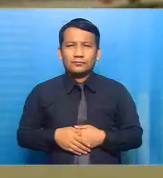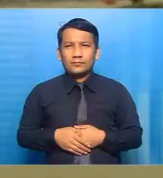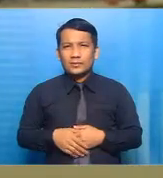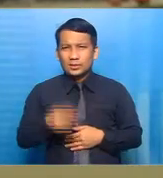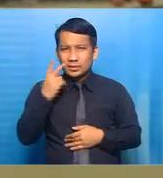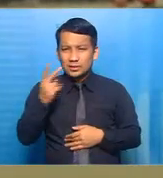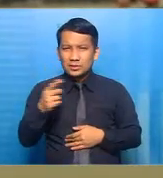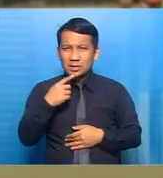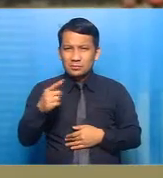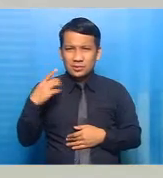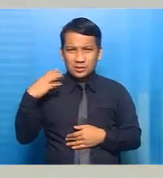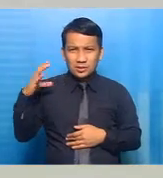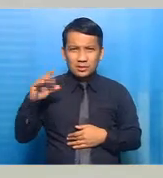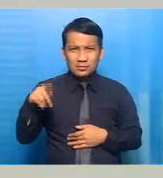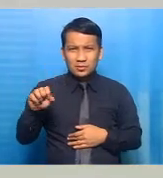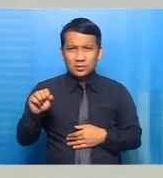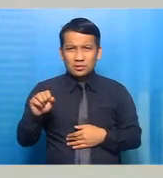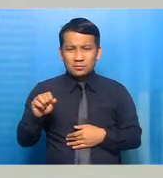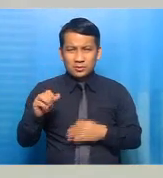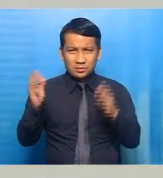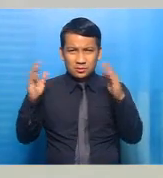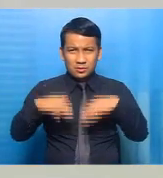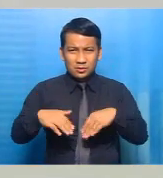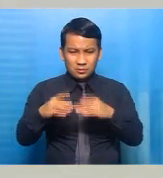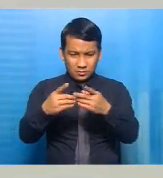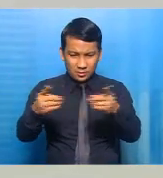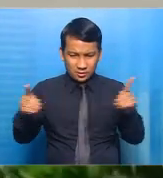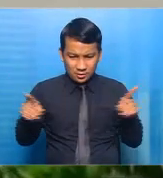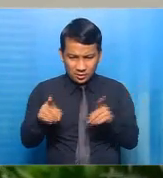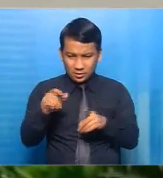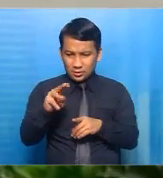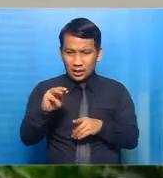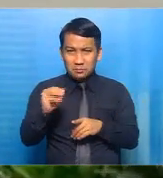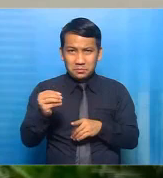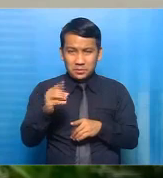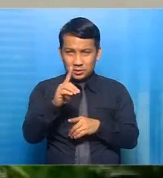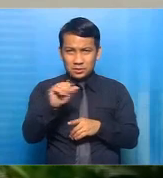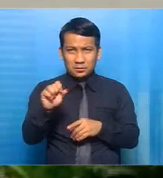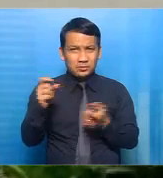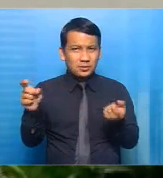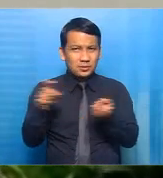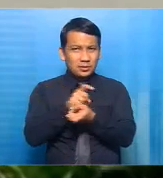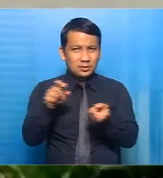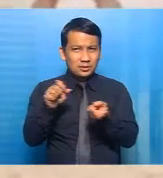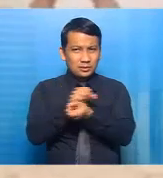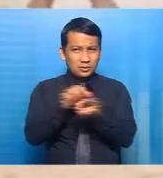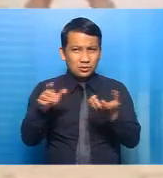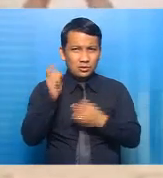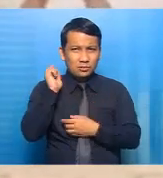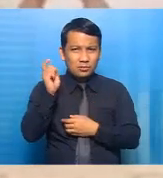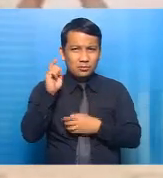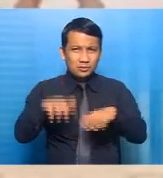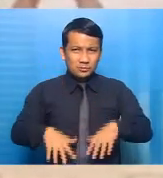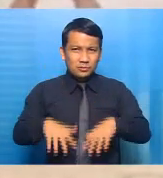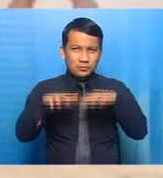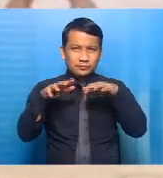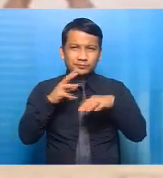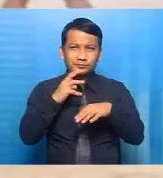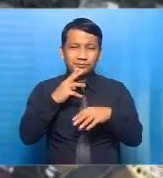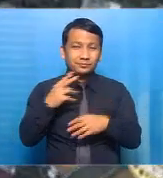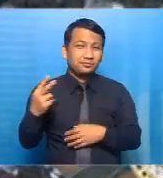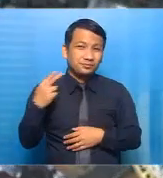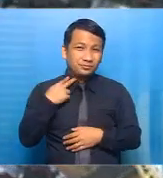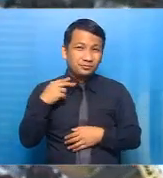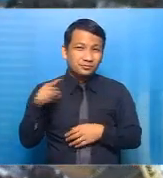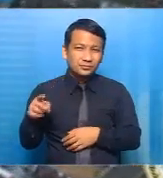Ayon sa kapitan ng barangay Mararag, bumigay ang kanilang dam sa area at nasira ang mga irrigation kaya mabilis na tumaas ang baha. Na-stranded ang